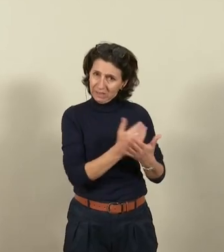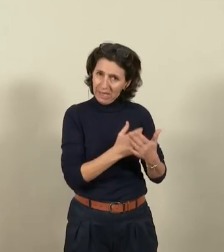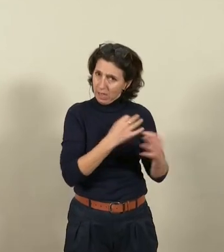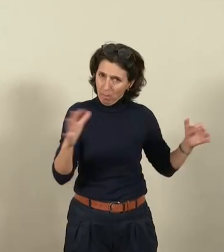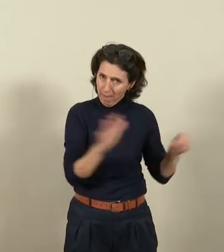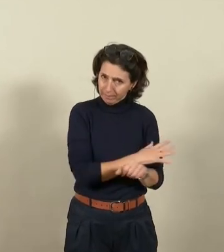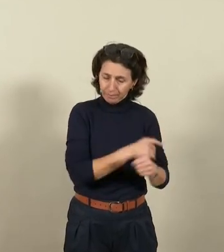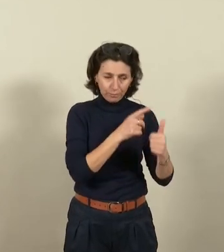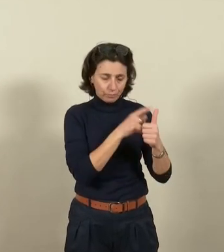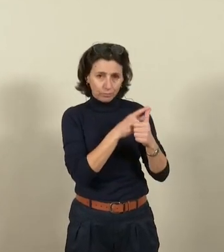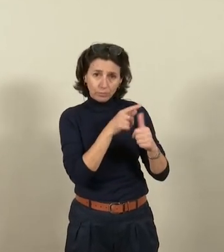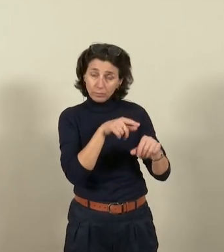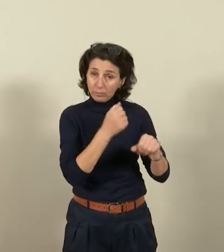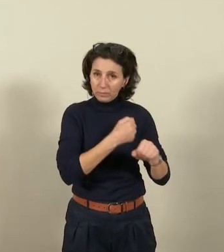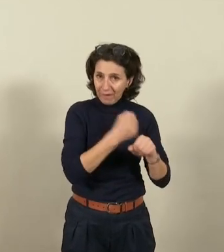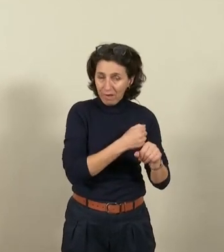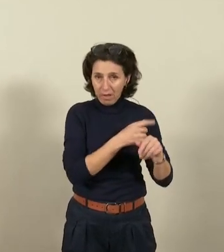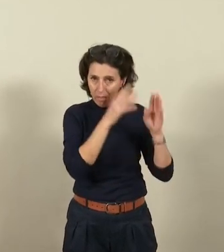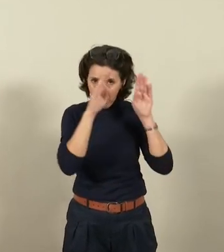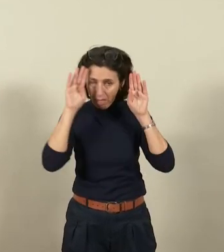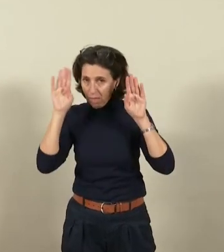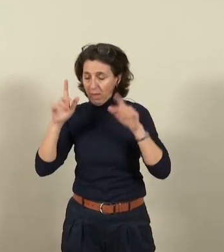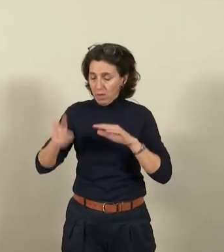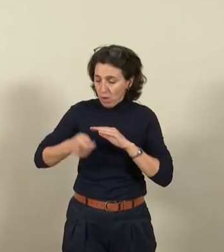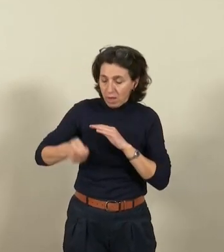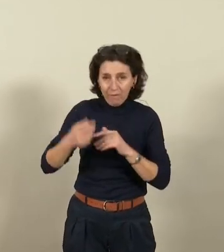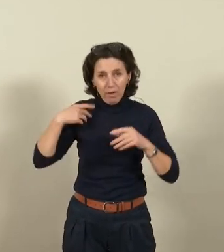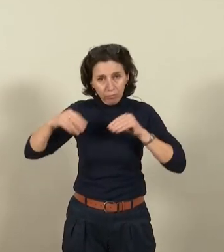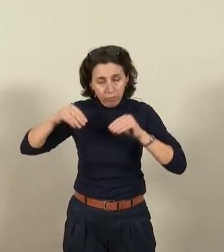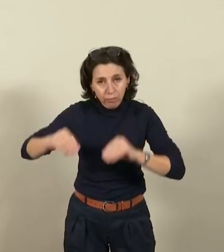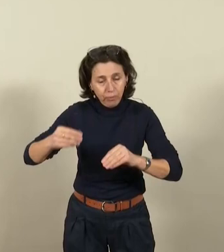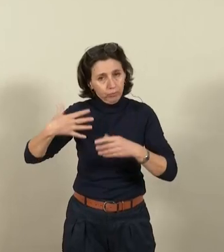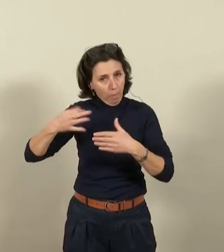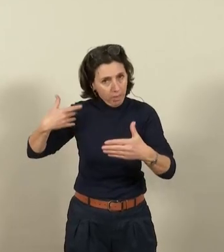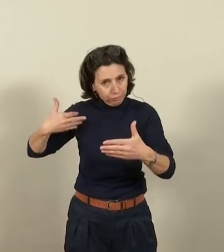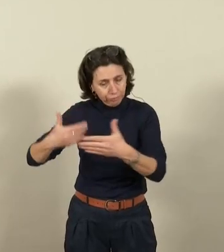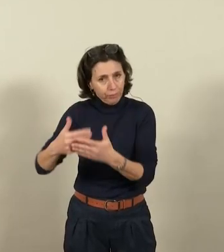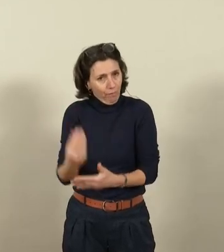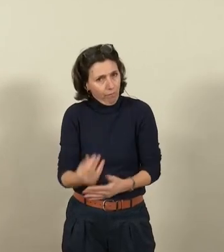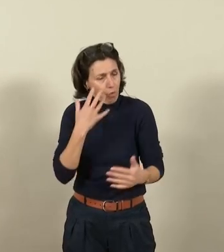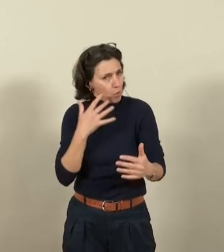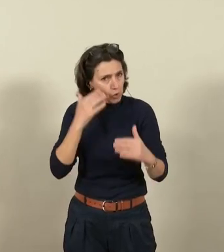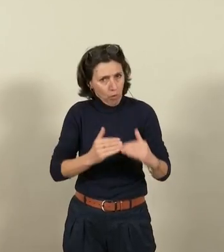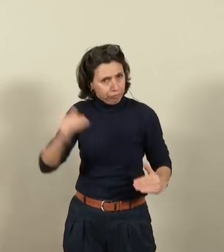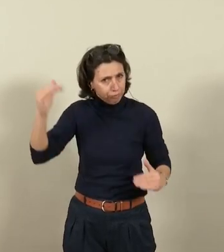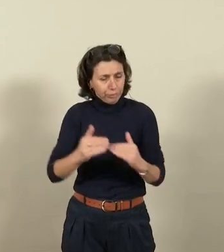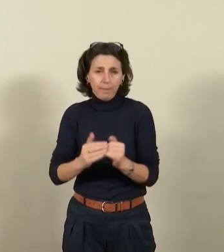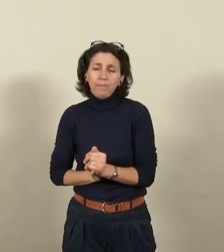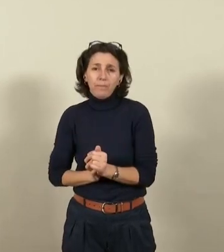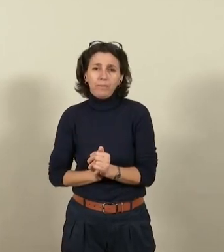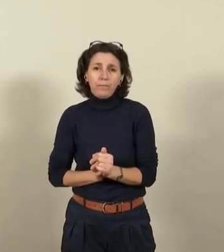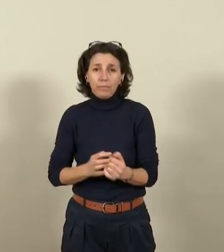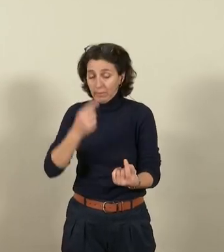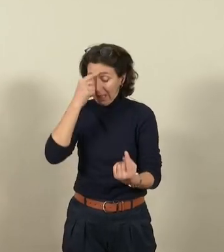qui qui fait un travail éducatif tout au long de la semaine avec des enfants avec des ados et qui travaillent sur cette question là est-ce que